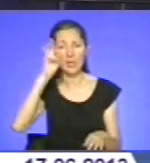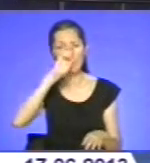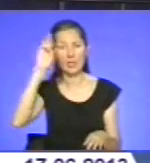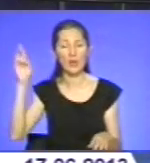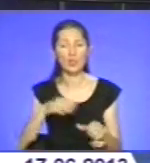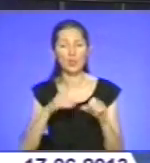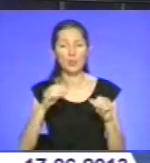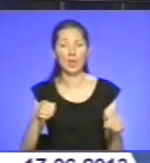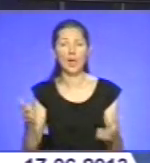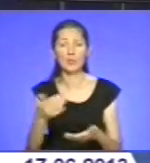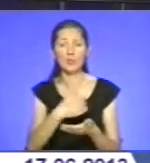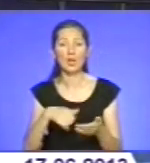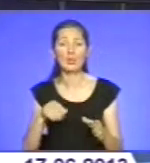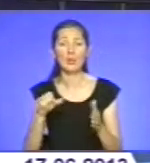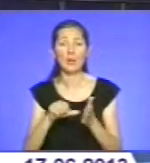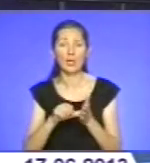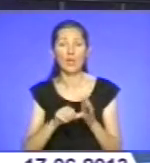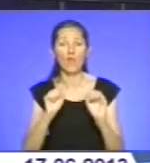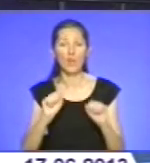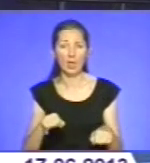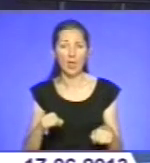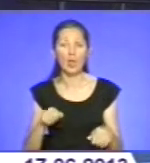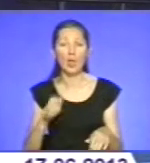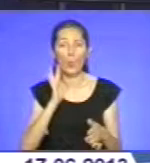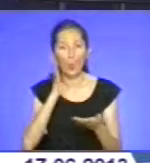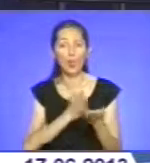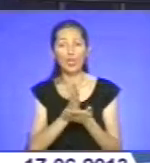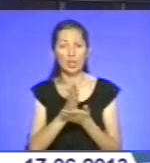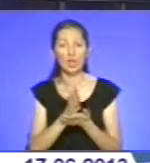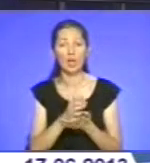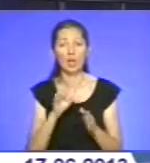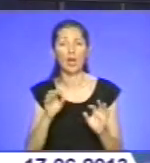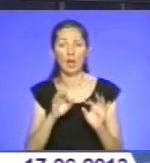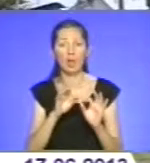зібралися представники влади, письменники, політики, митці і ті, хто його пам'ятають.